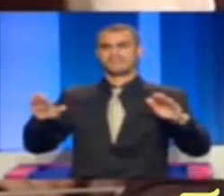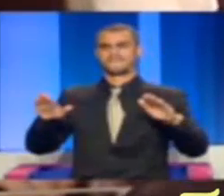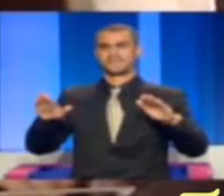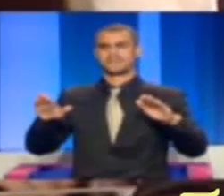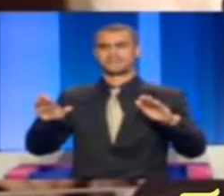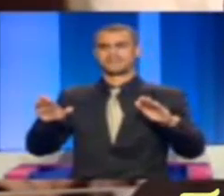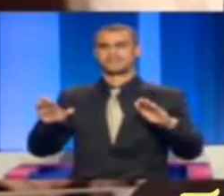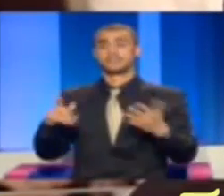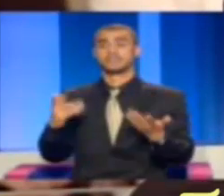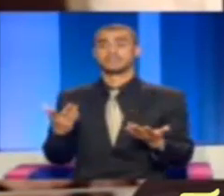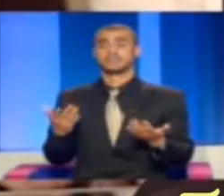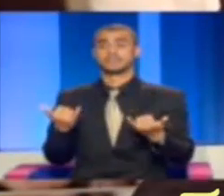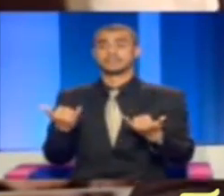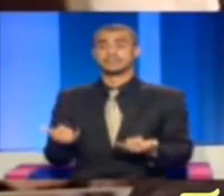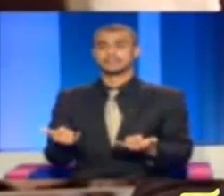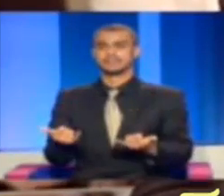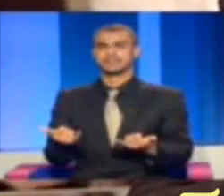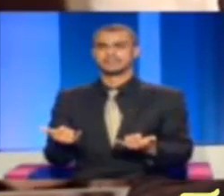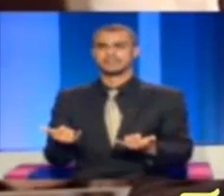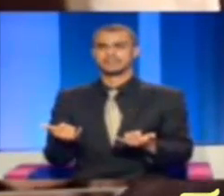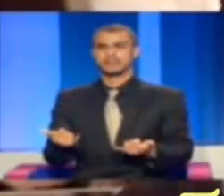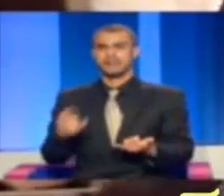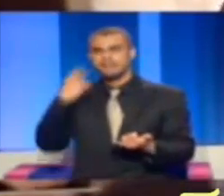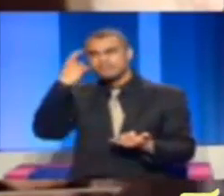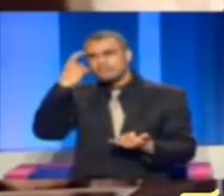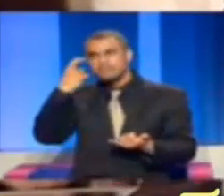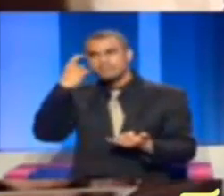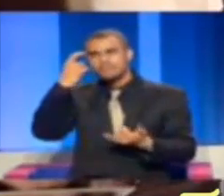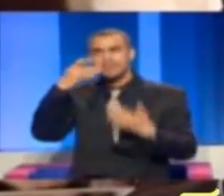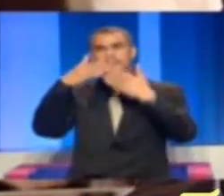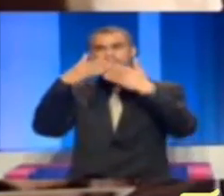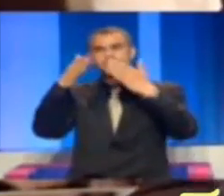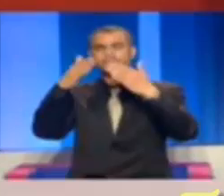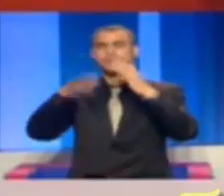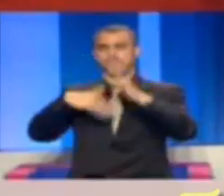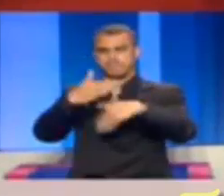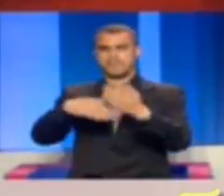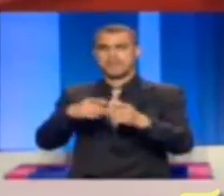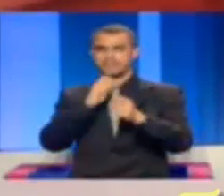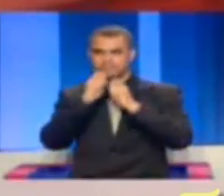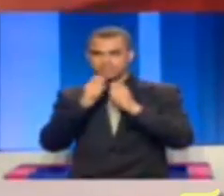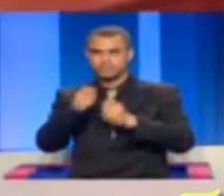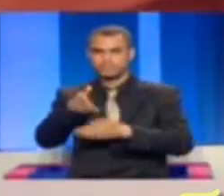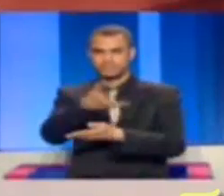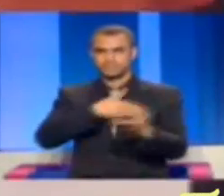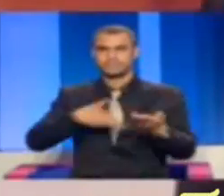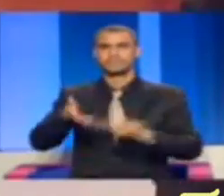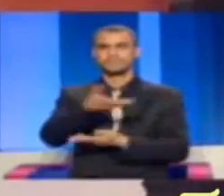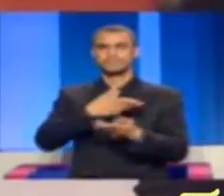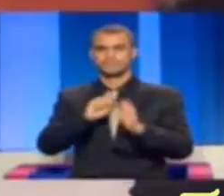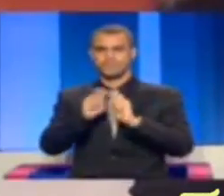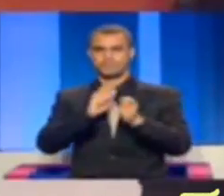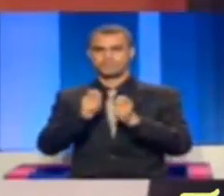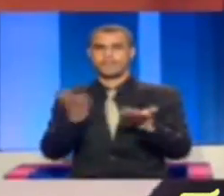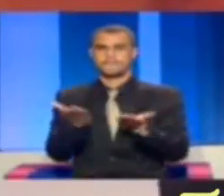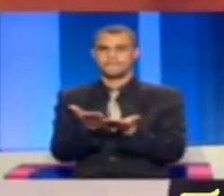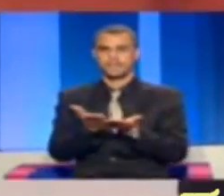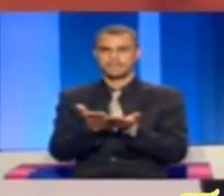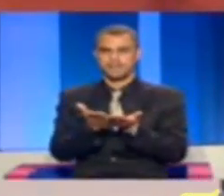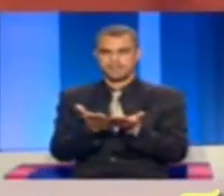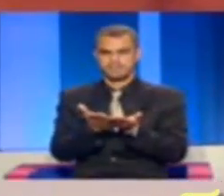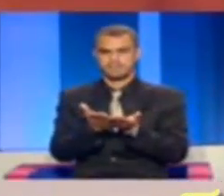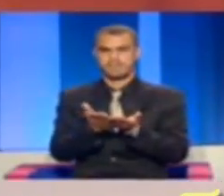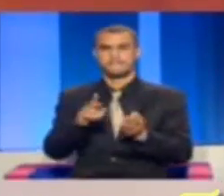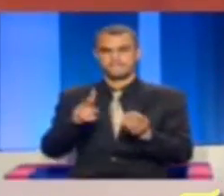انه نوسعوا الثقافه ديال الاصم يعني التفكير ديالو يتوسع. غنرجعوا للتعليم، غنرجع معك وسنفرد حيز مهم من هذا الحوار ديالنا